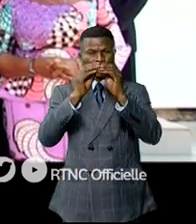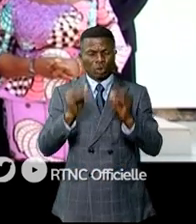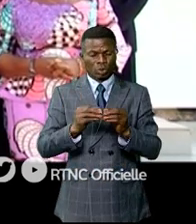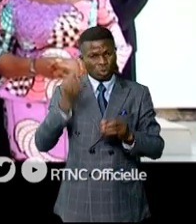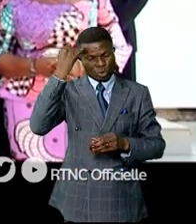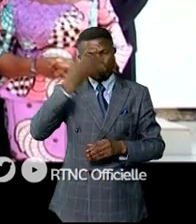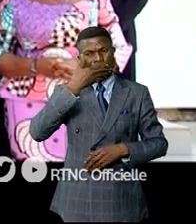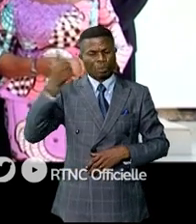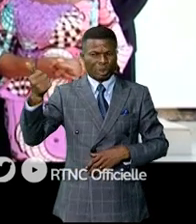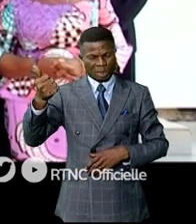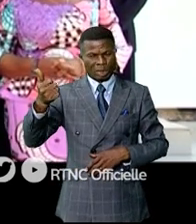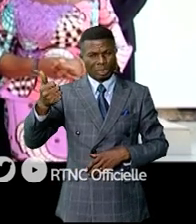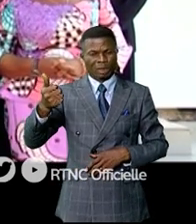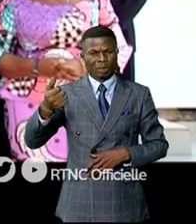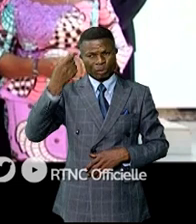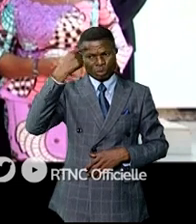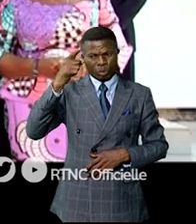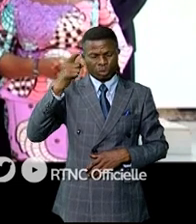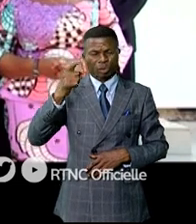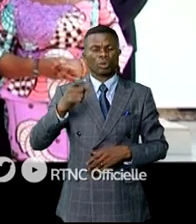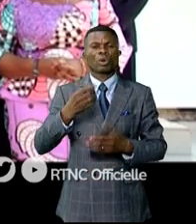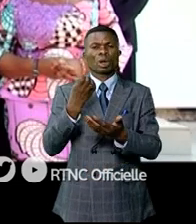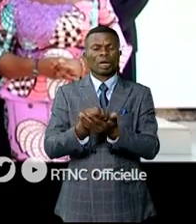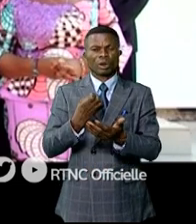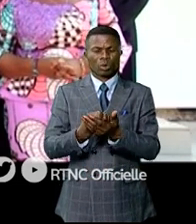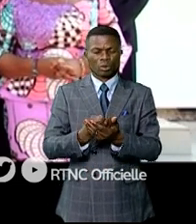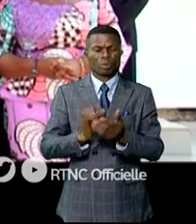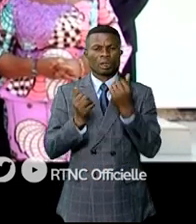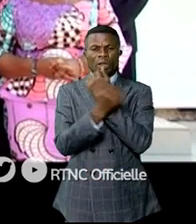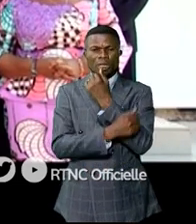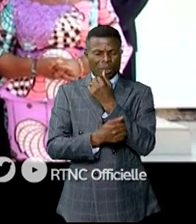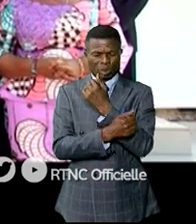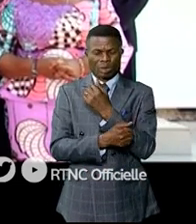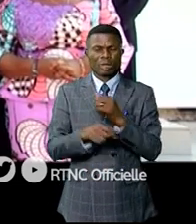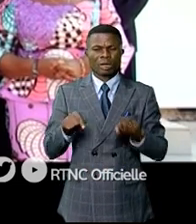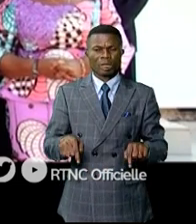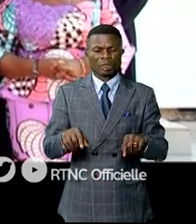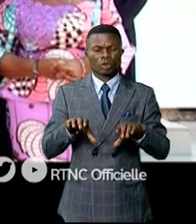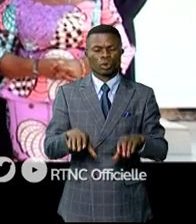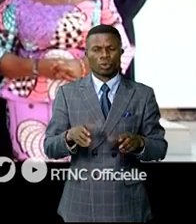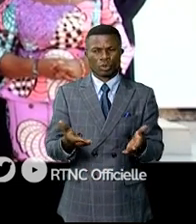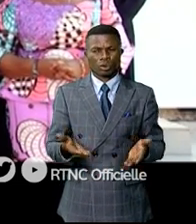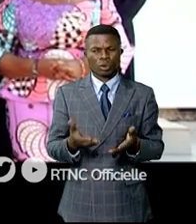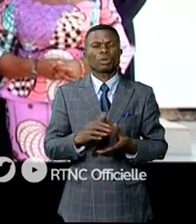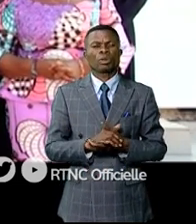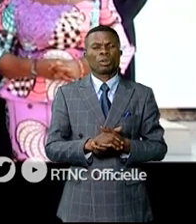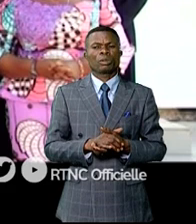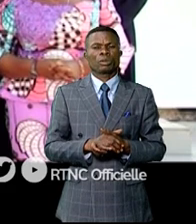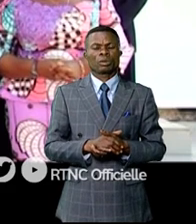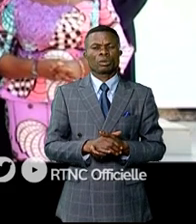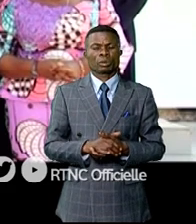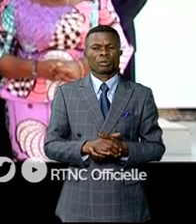d'opinion favorable en termes de perspectives économiques à court